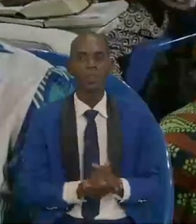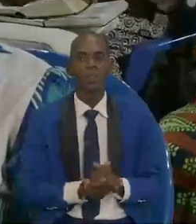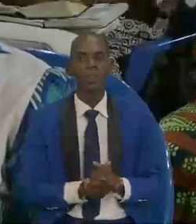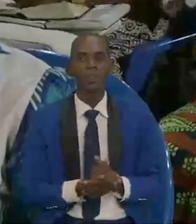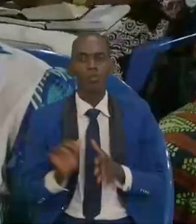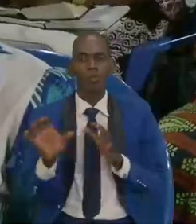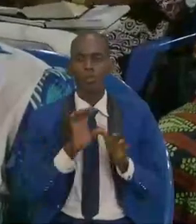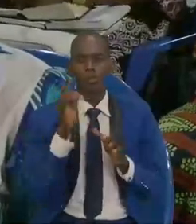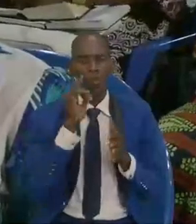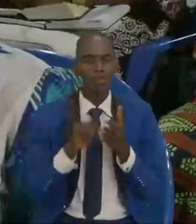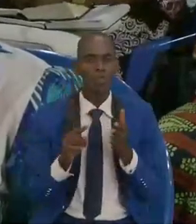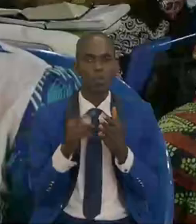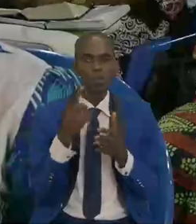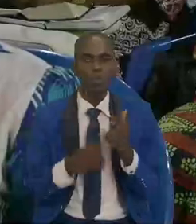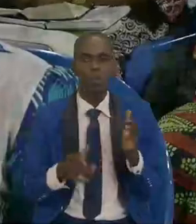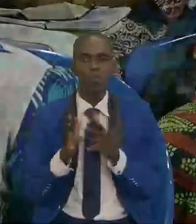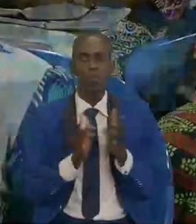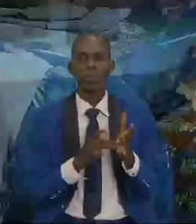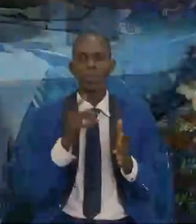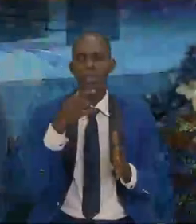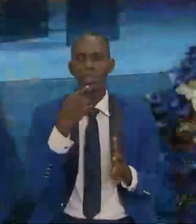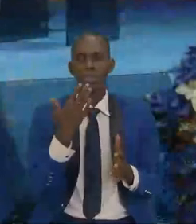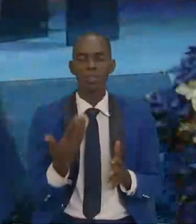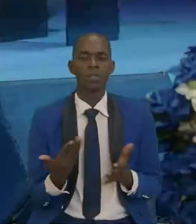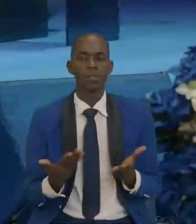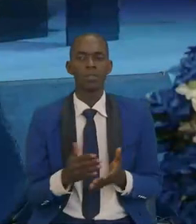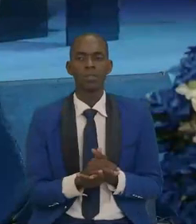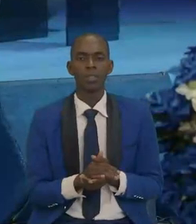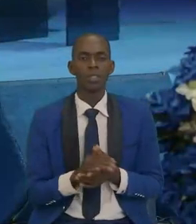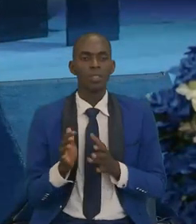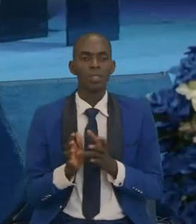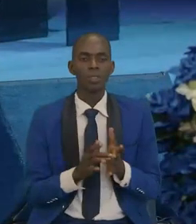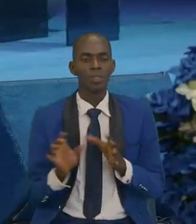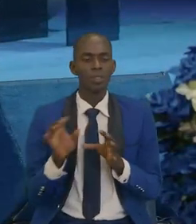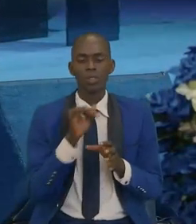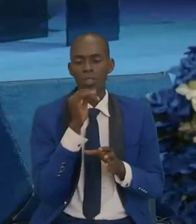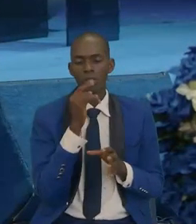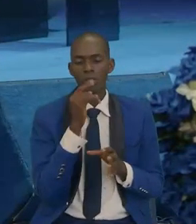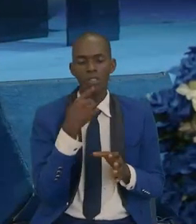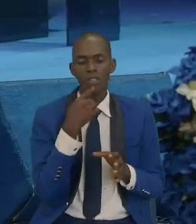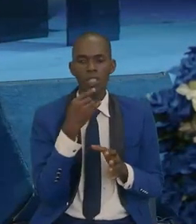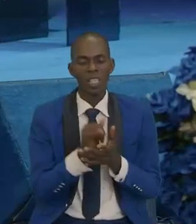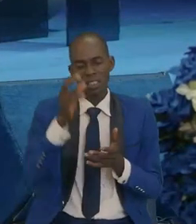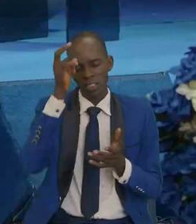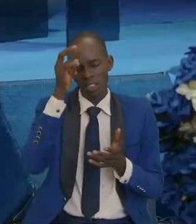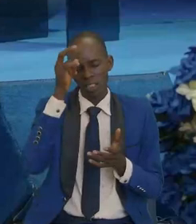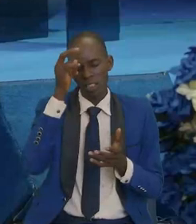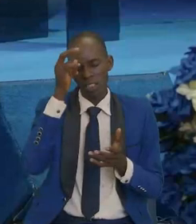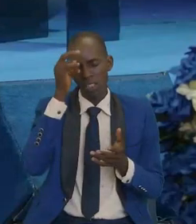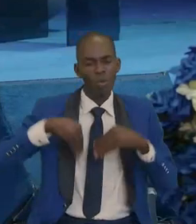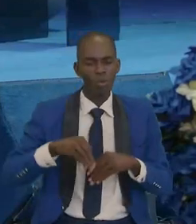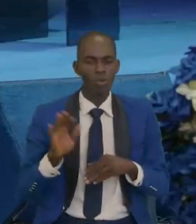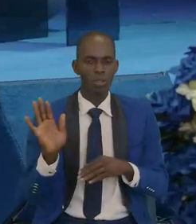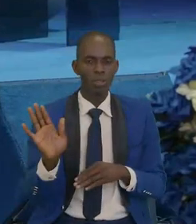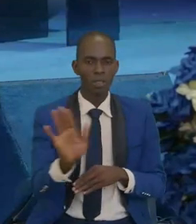Vos yeux ne seront pas fermés. Est-ce que vous avez remarqué ce que Jésus a dit? Il n'a